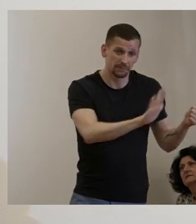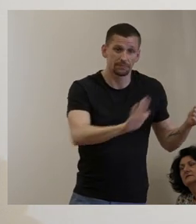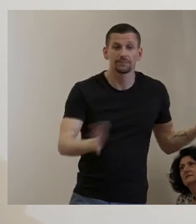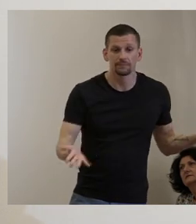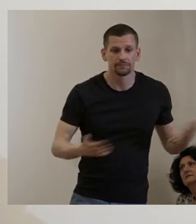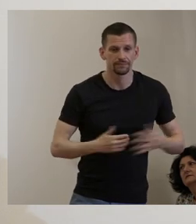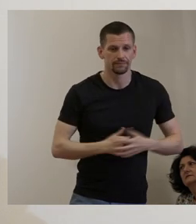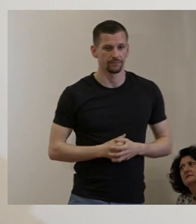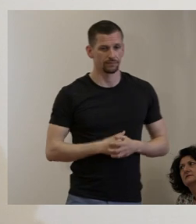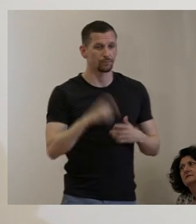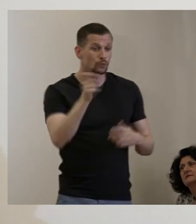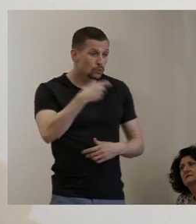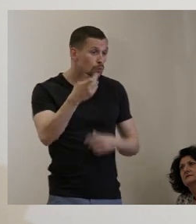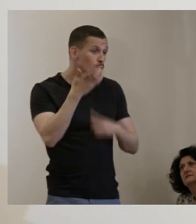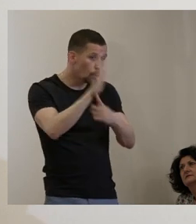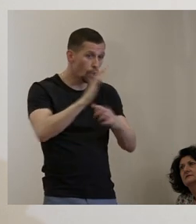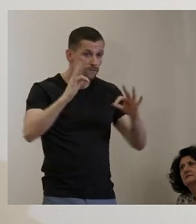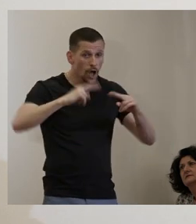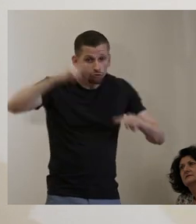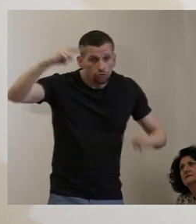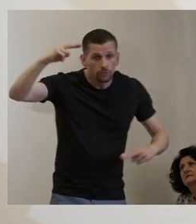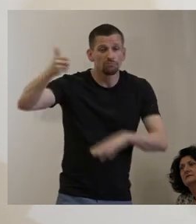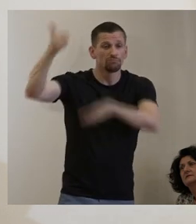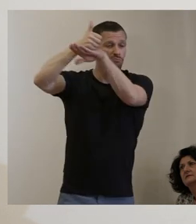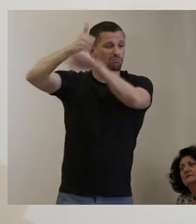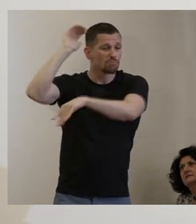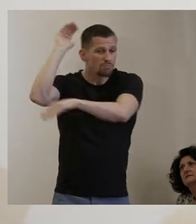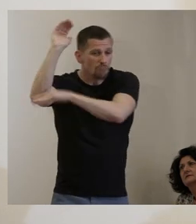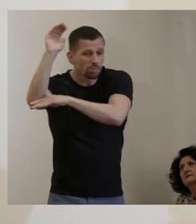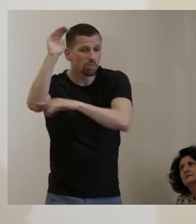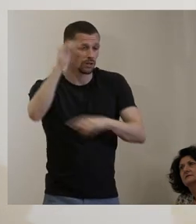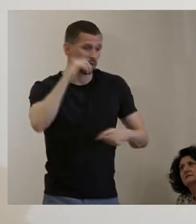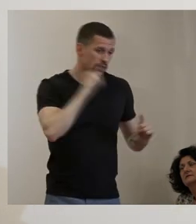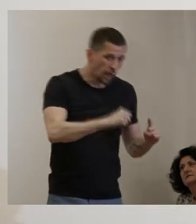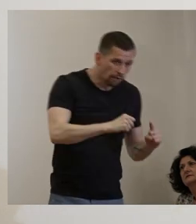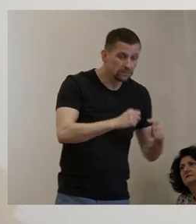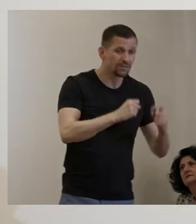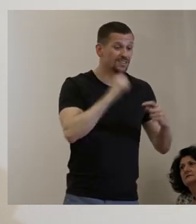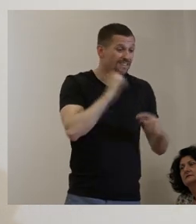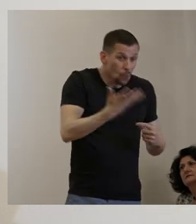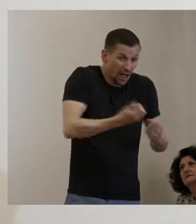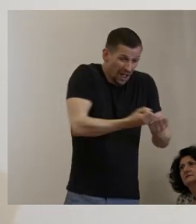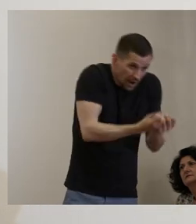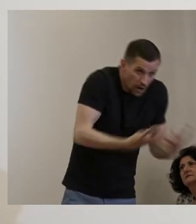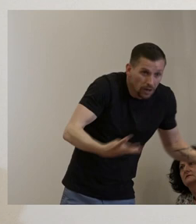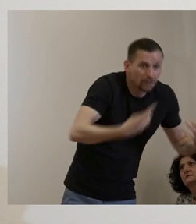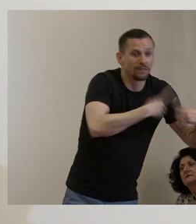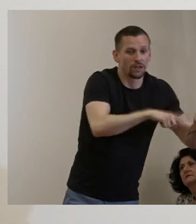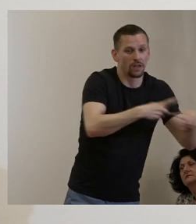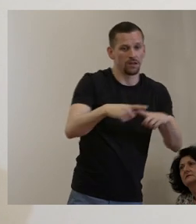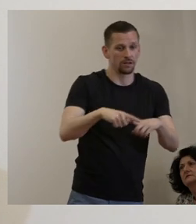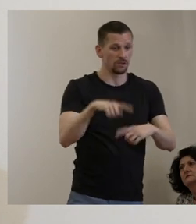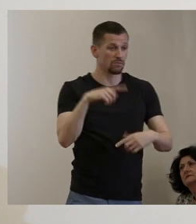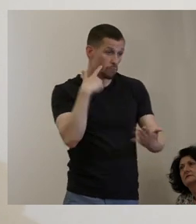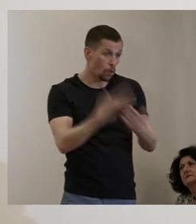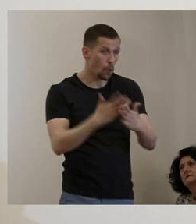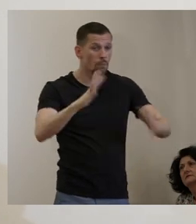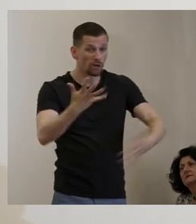les différentes scarifications des esclaves africains de Rio de Janeiro et ces scarifications sont très précises. On peut